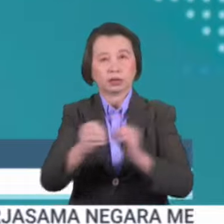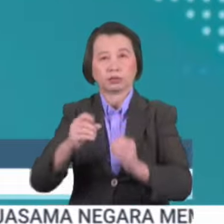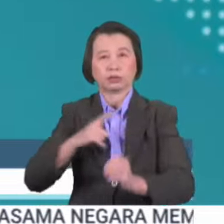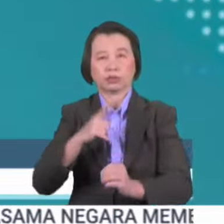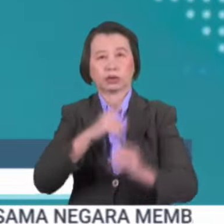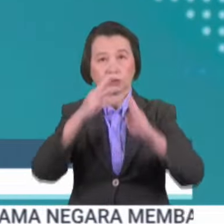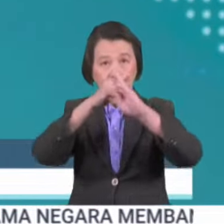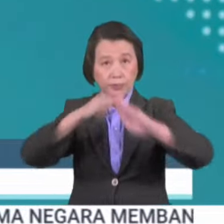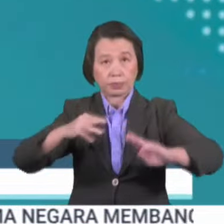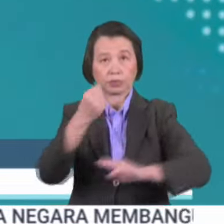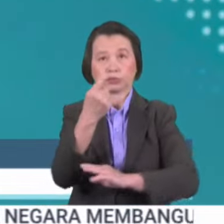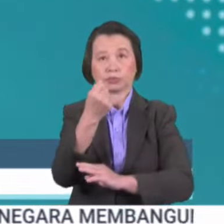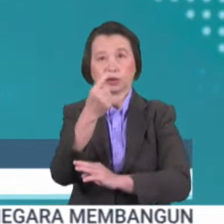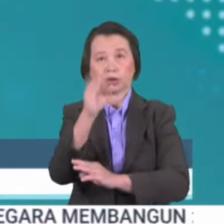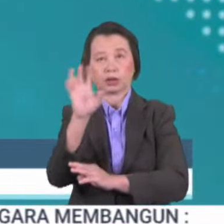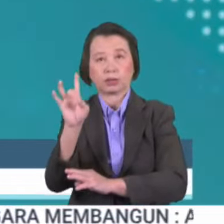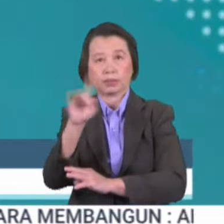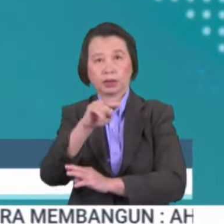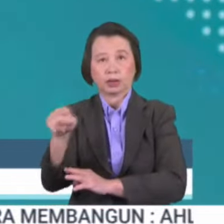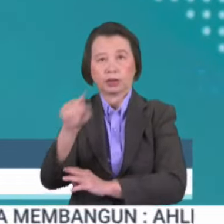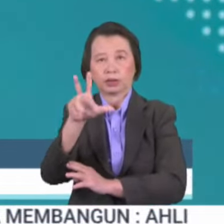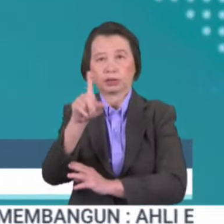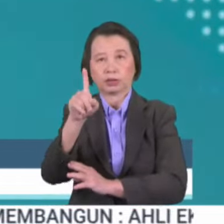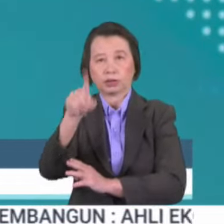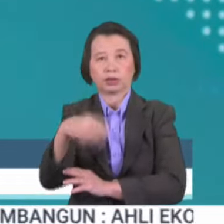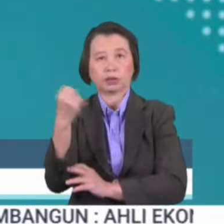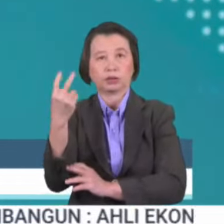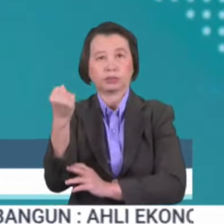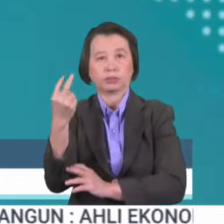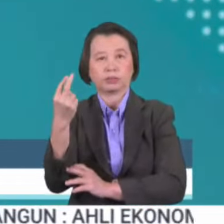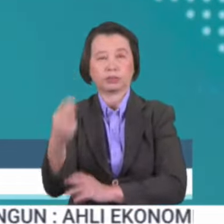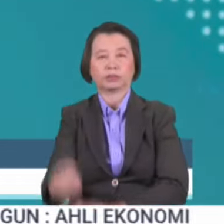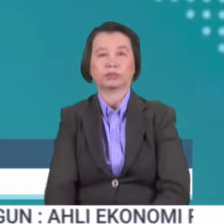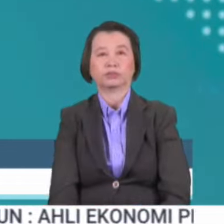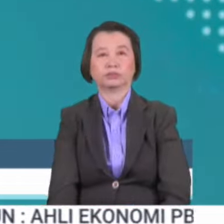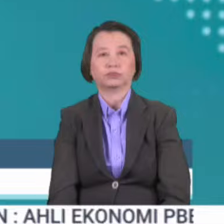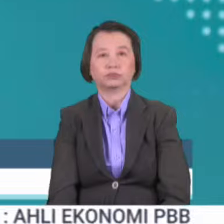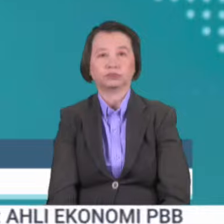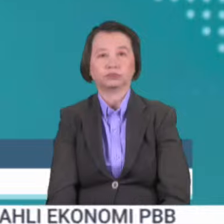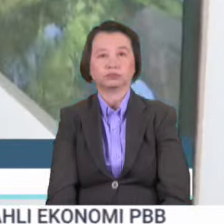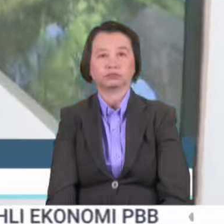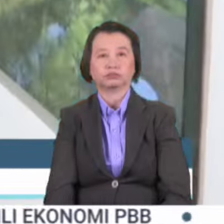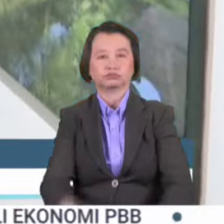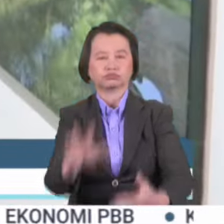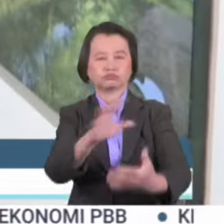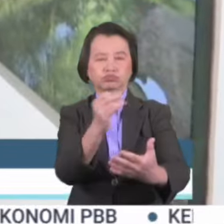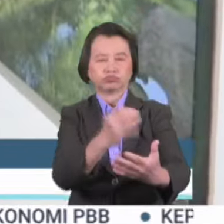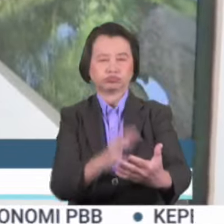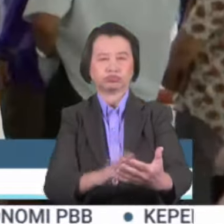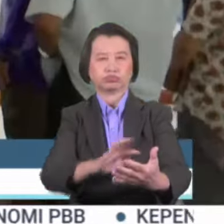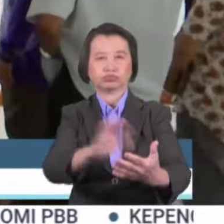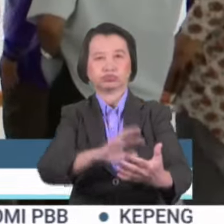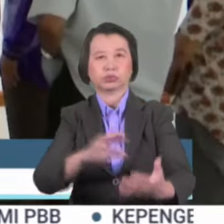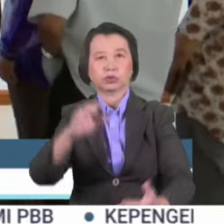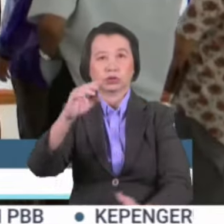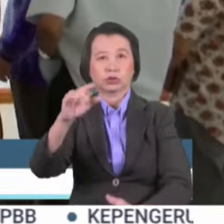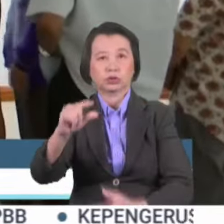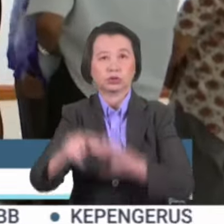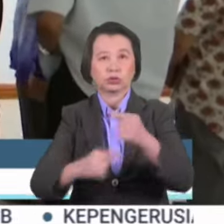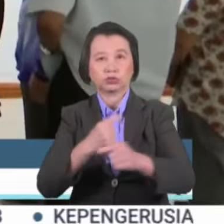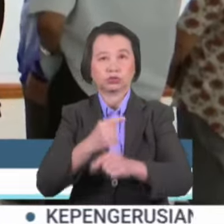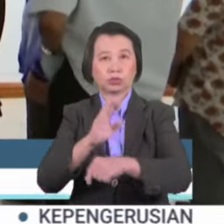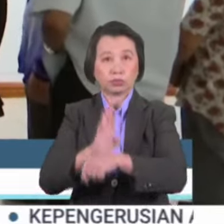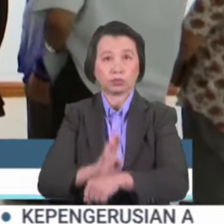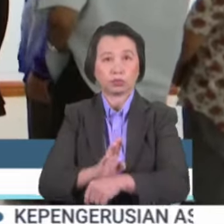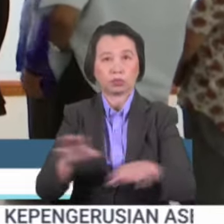itu bermula 11 Ogos lalu sehingga 31 Disember ini. karya-karya bertemakan geobudaya itu